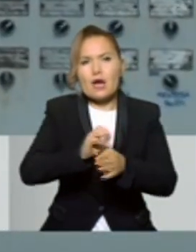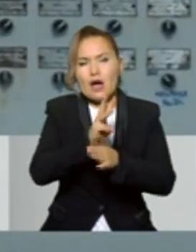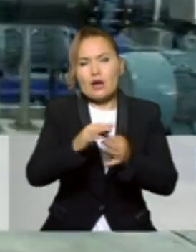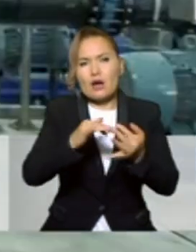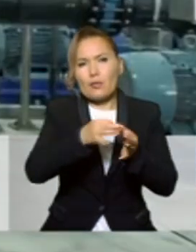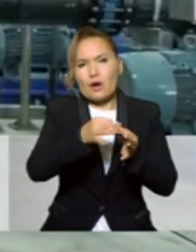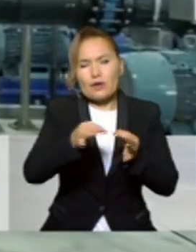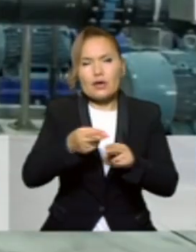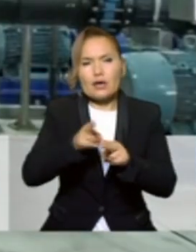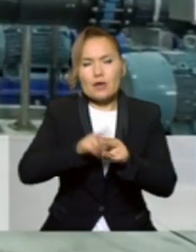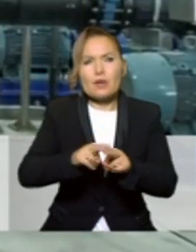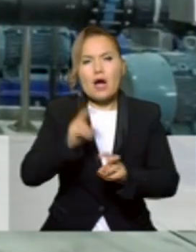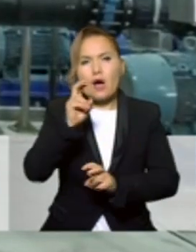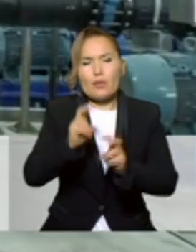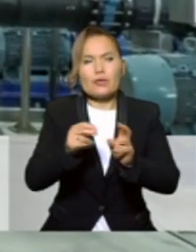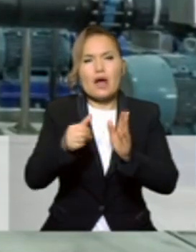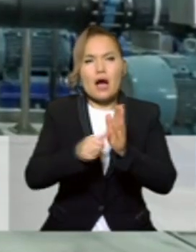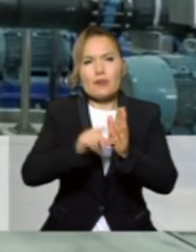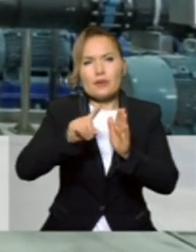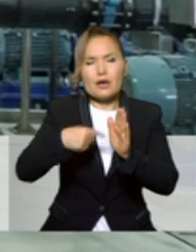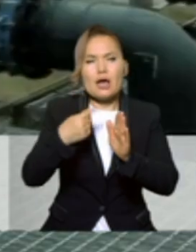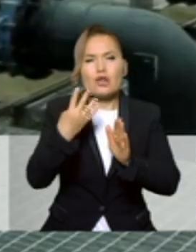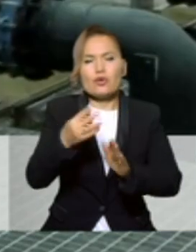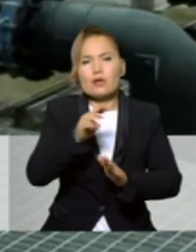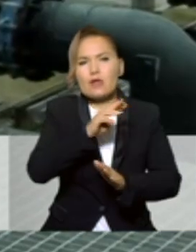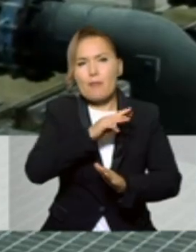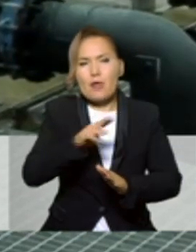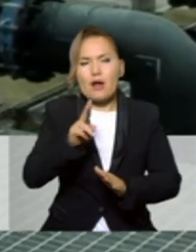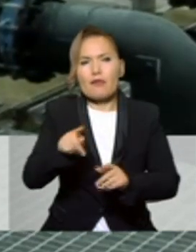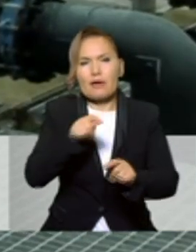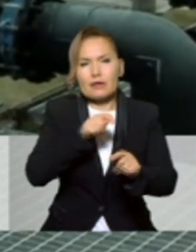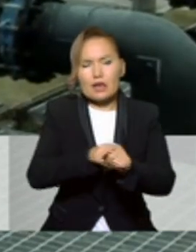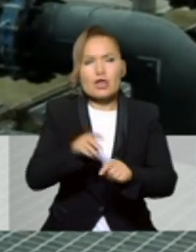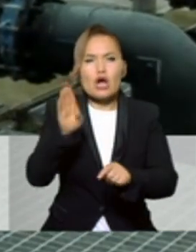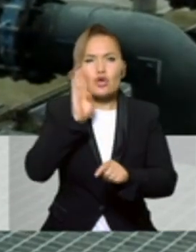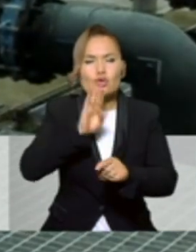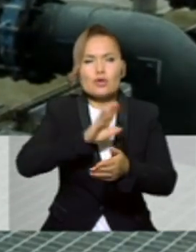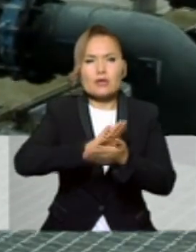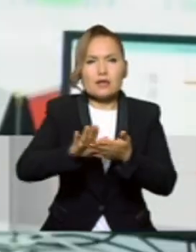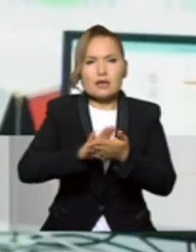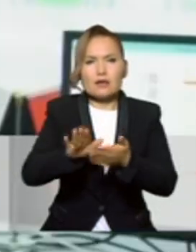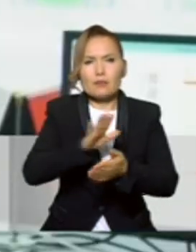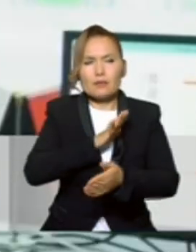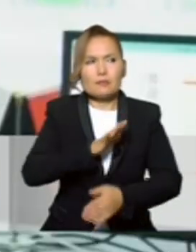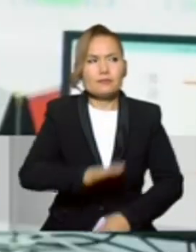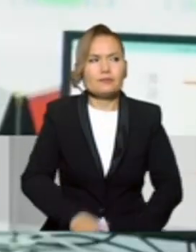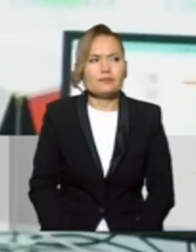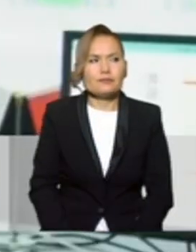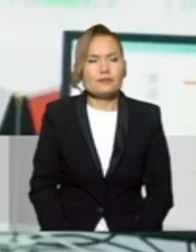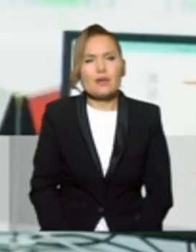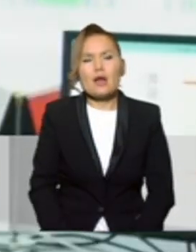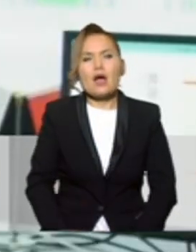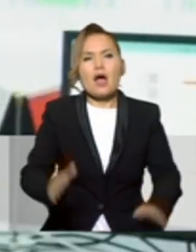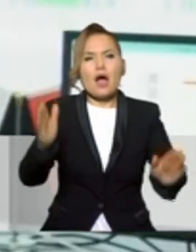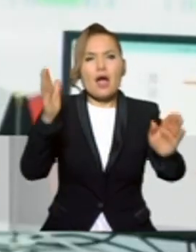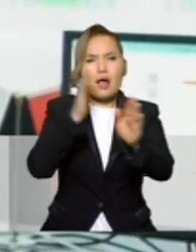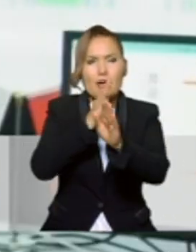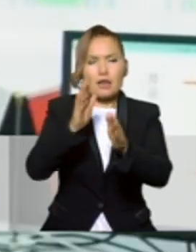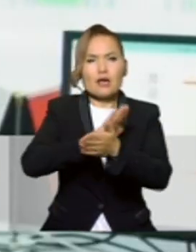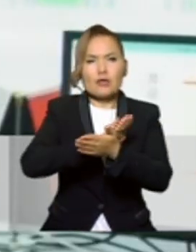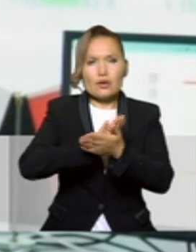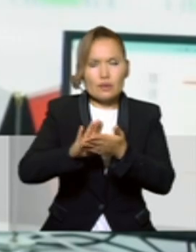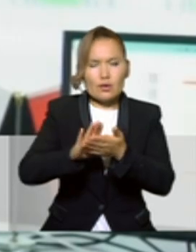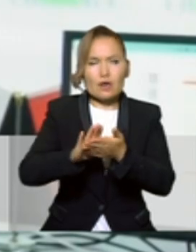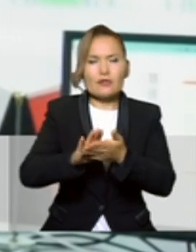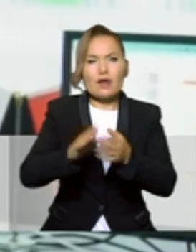қолданылады. Зауытта бүгінге дейін 6,4 миллион текше метрден аса су тұшытылған. Экологиялық тұрғыдан да, техникалық